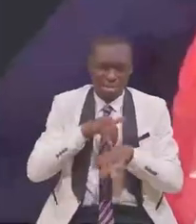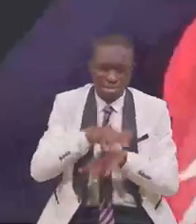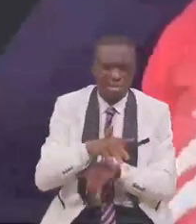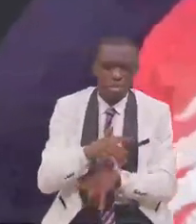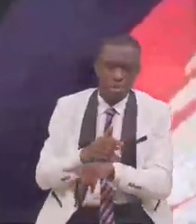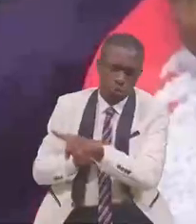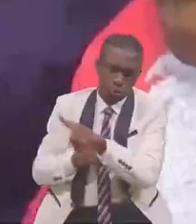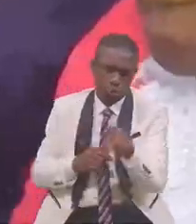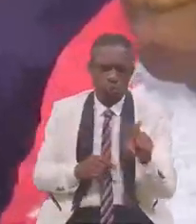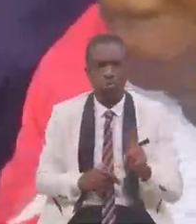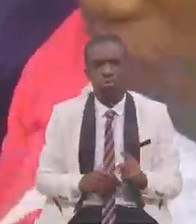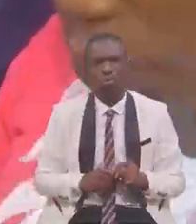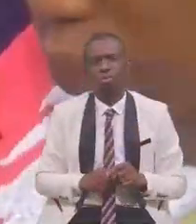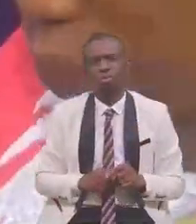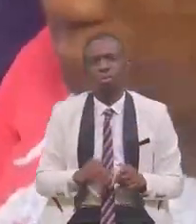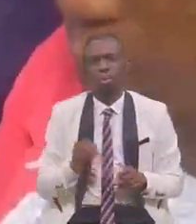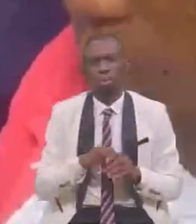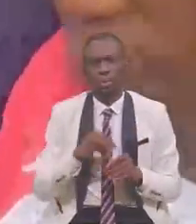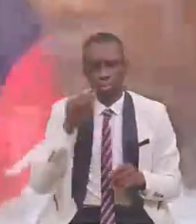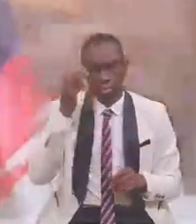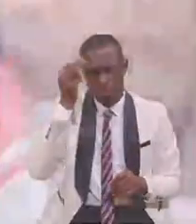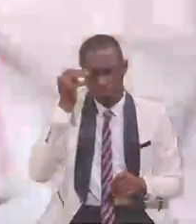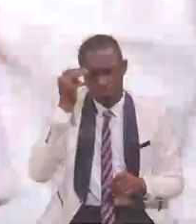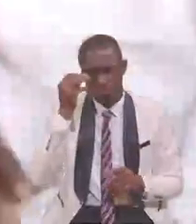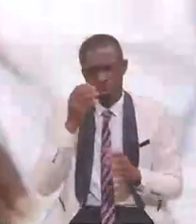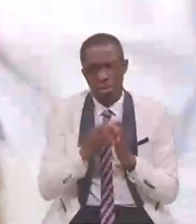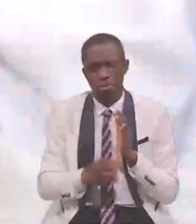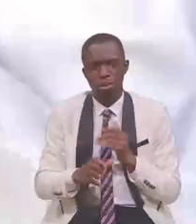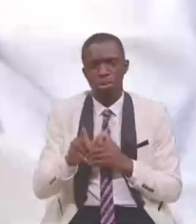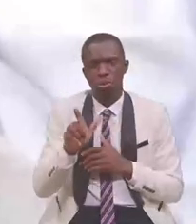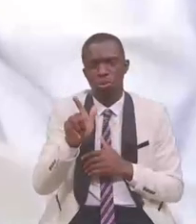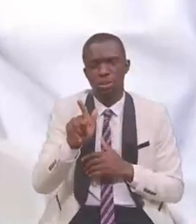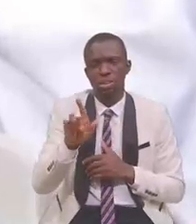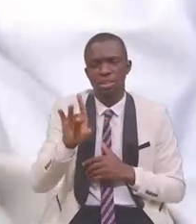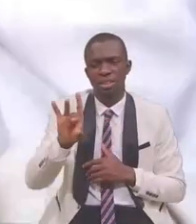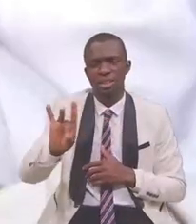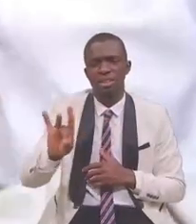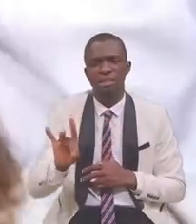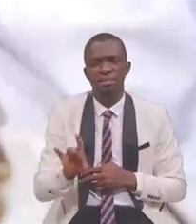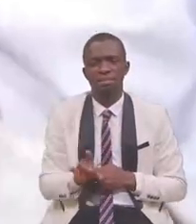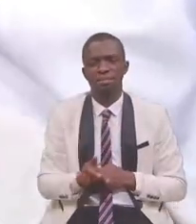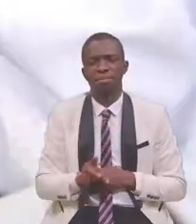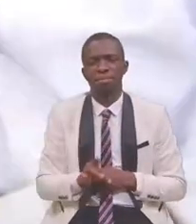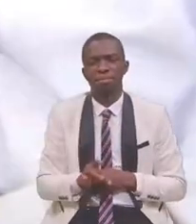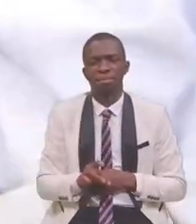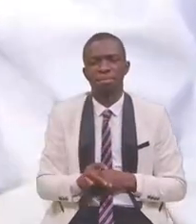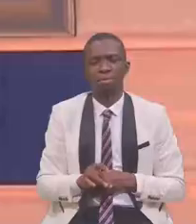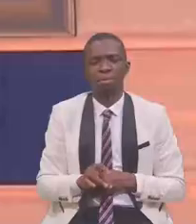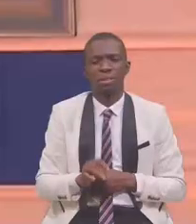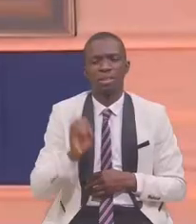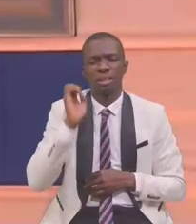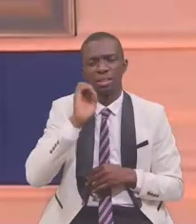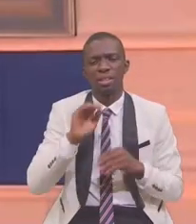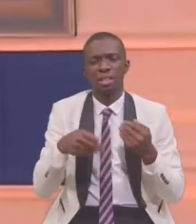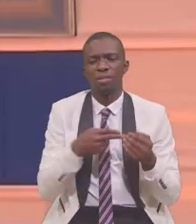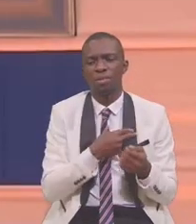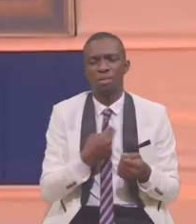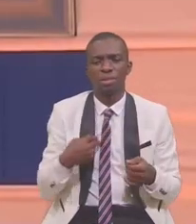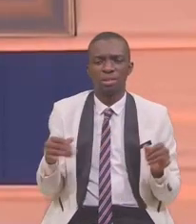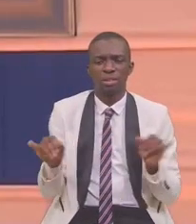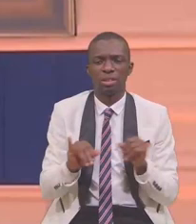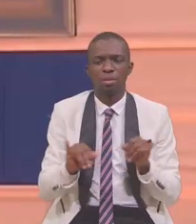à Matthieu 28. Matthieu 28, il nous donne la même œuvre à faire,